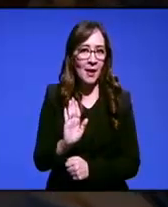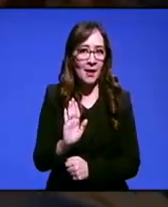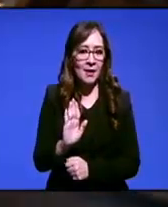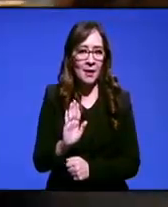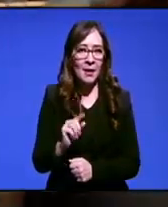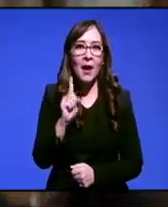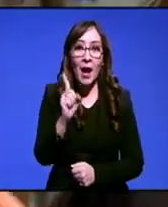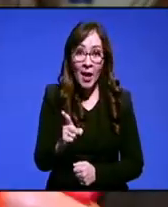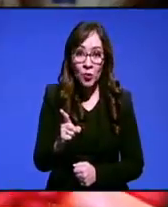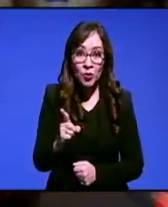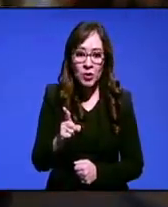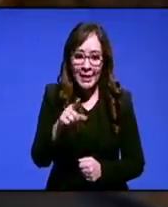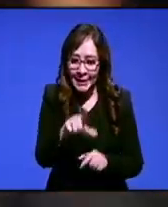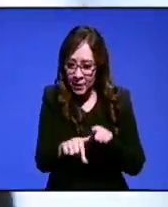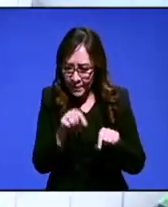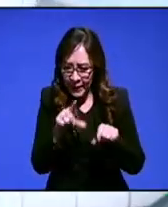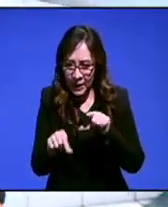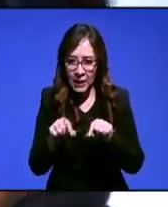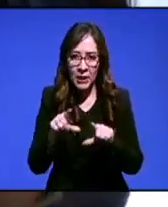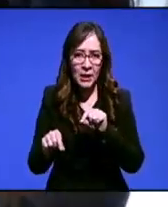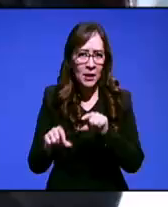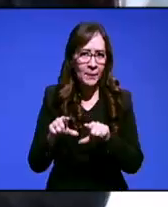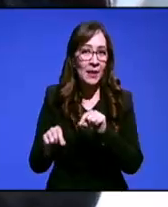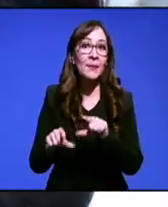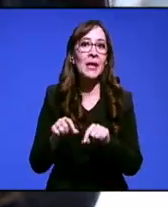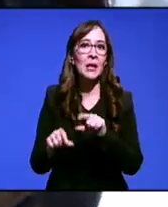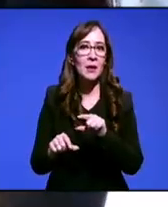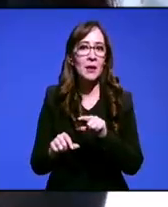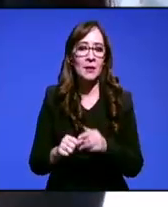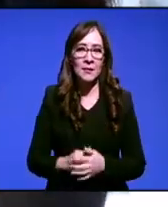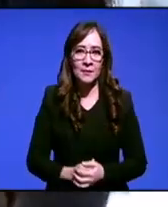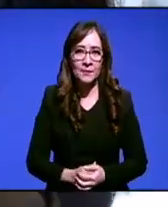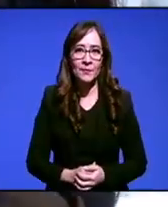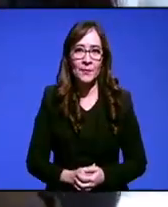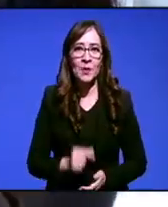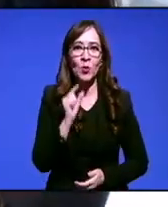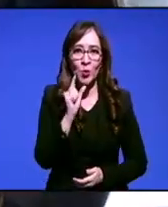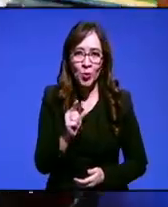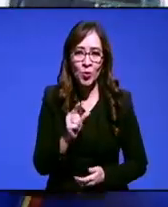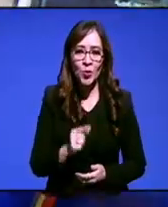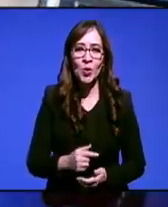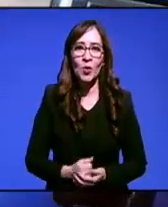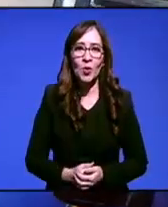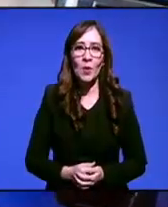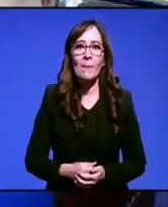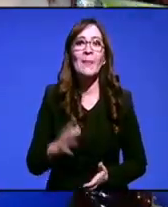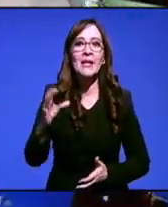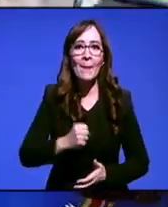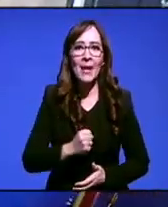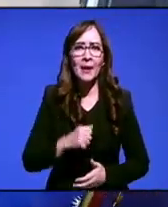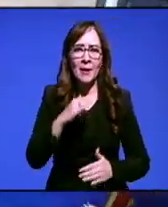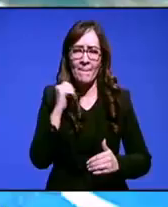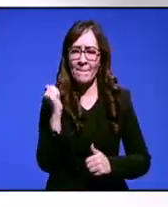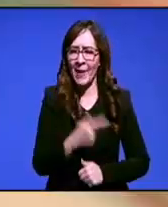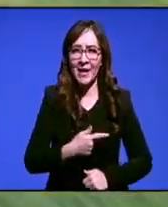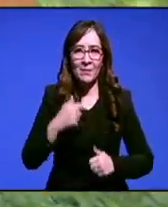ada yang busuk, ada yang rusak. Jadi kita harus pilih benar-benar satu per satu untuk menjaga kualitas terbaik dan disimpannya juga nanti jadi